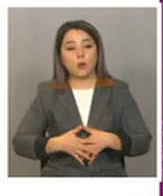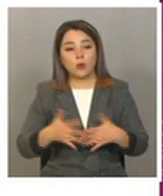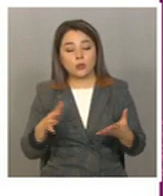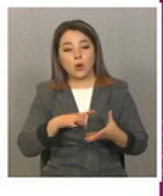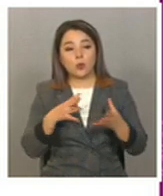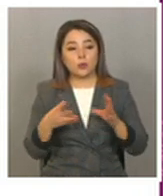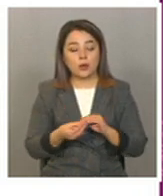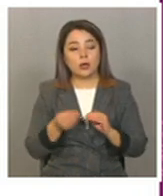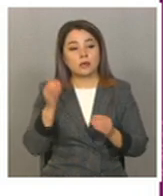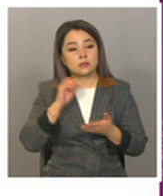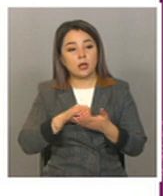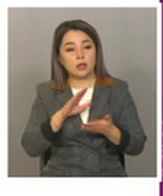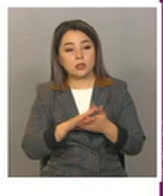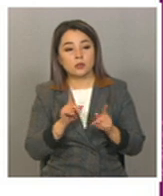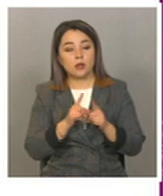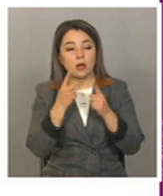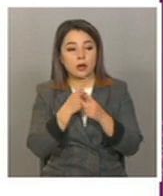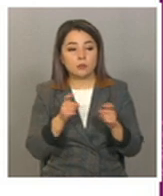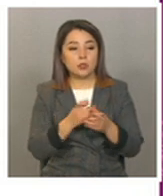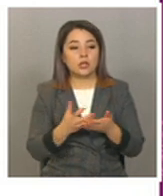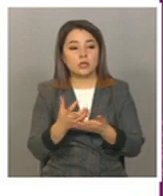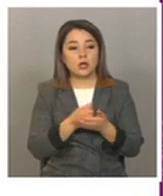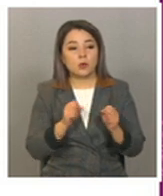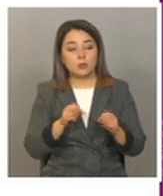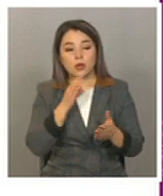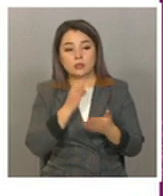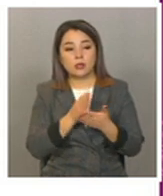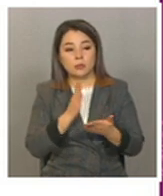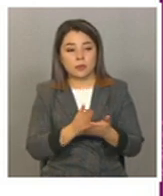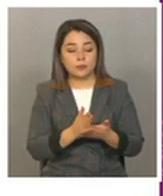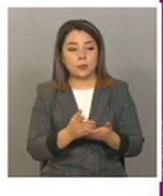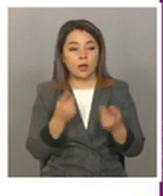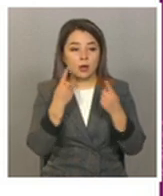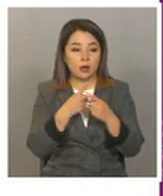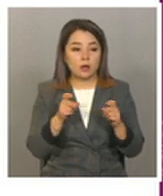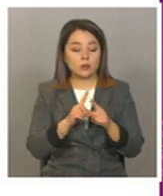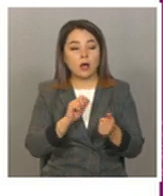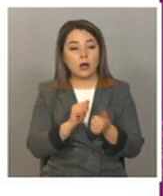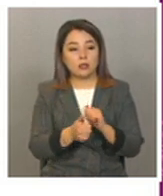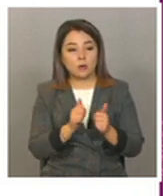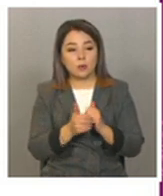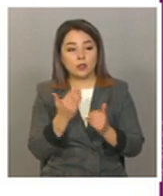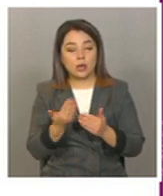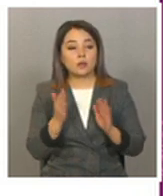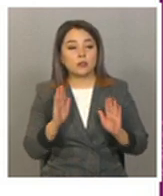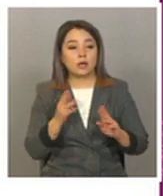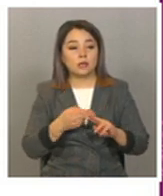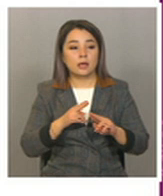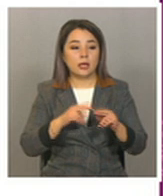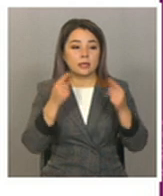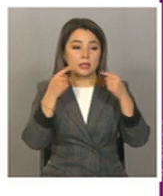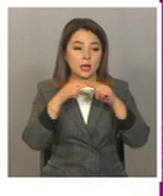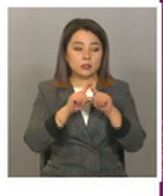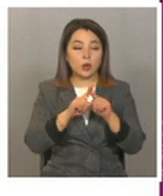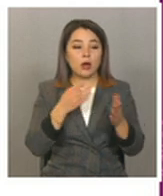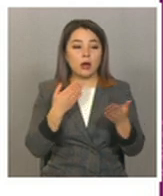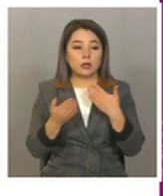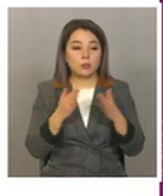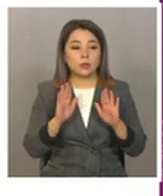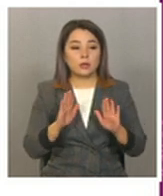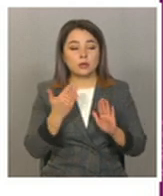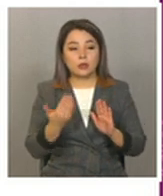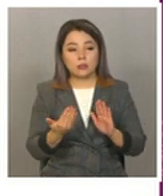көлемдегі сандық ақпараттың жинақталуына алып келді. Ақпарат алмасу тек технологиялық қарым-қатынас қана